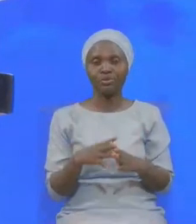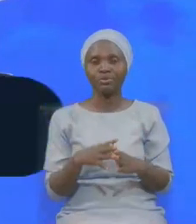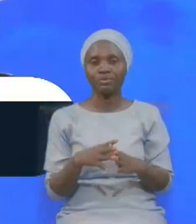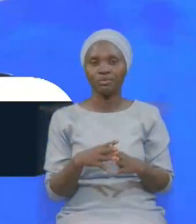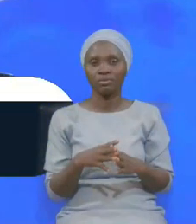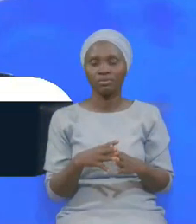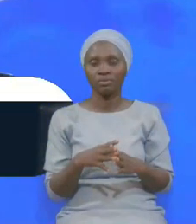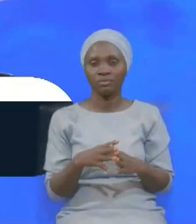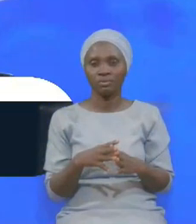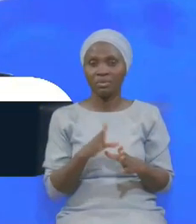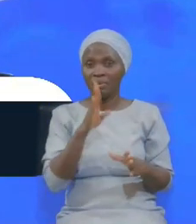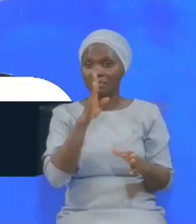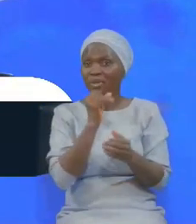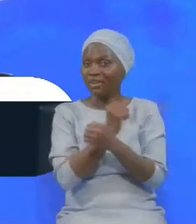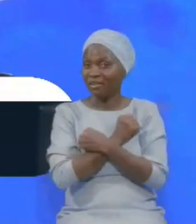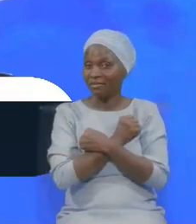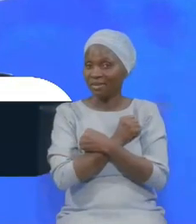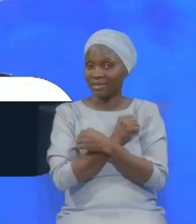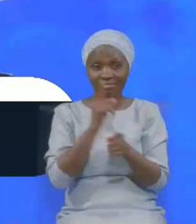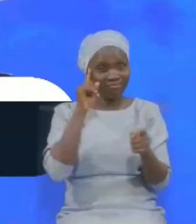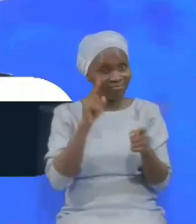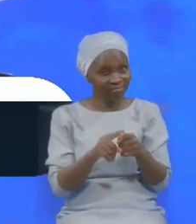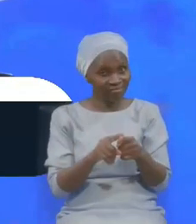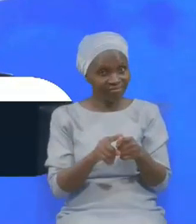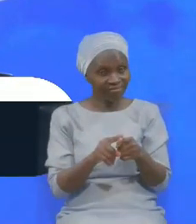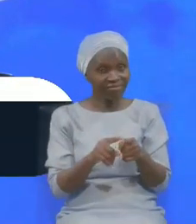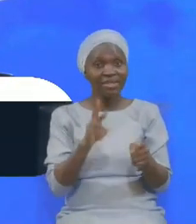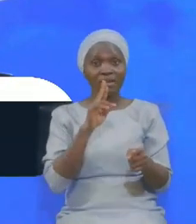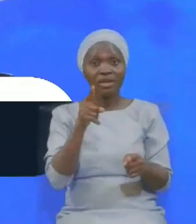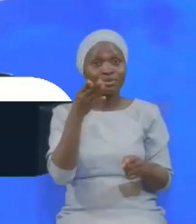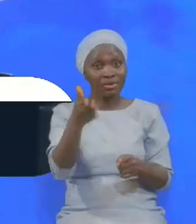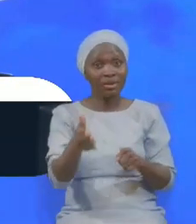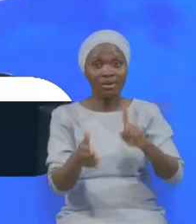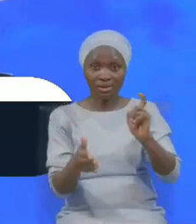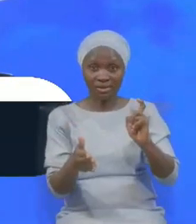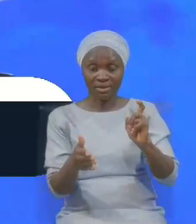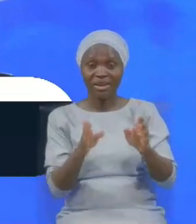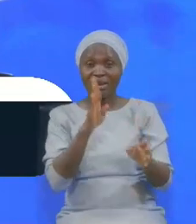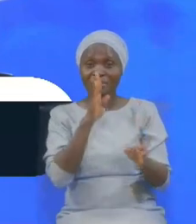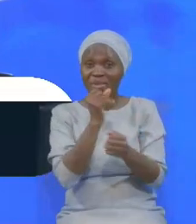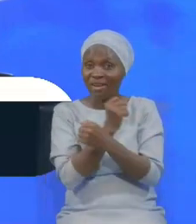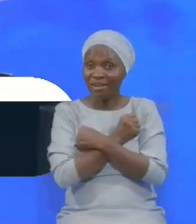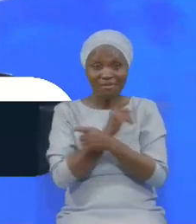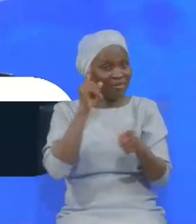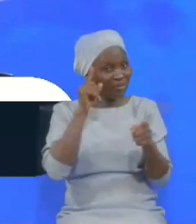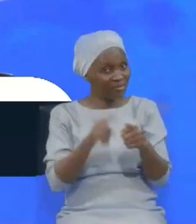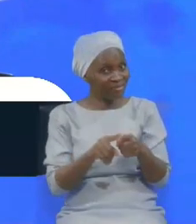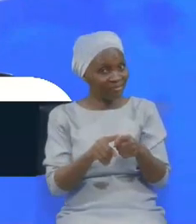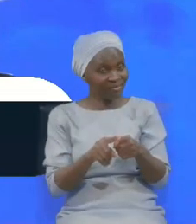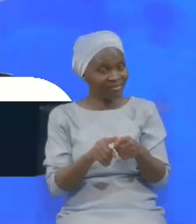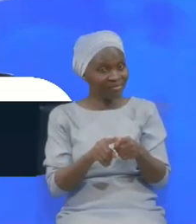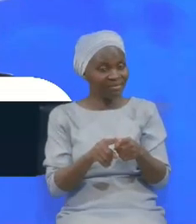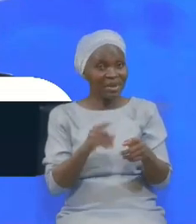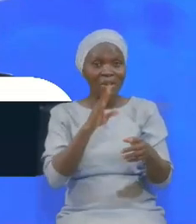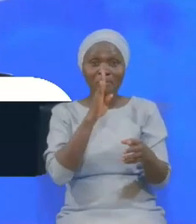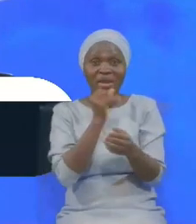2. Bien-aimés, y a-t-il des bien-aimés dans la maison? Bien-aimés, est-ce le bien-aimé du ciel est